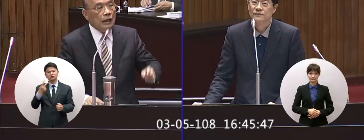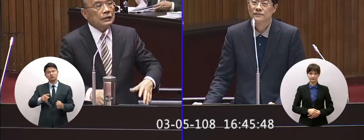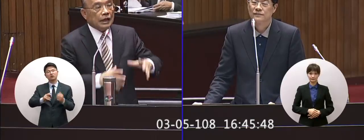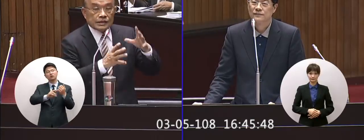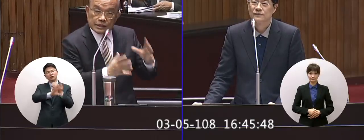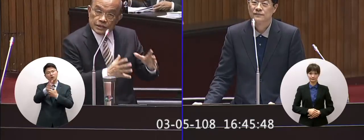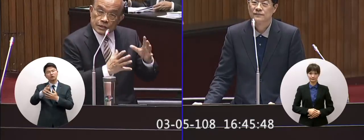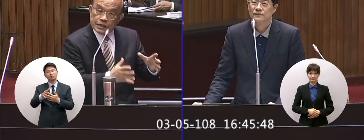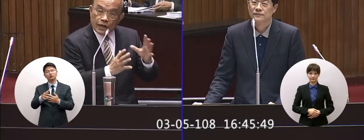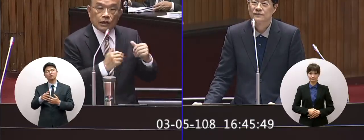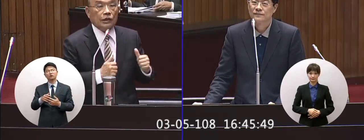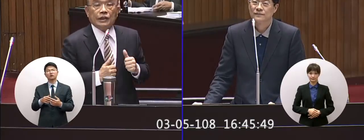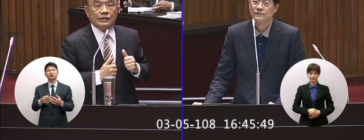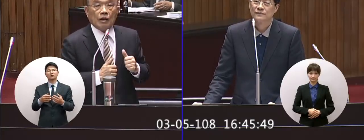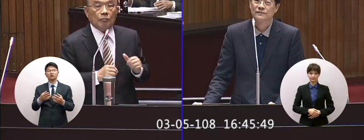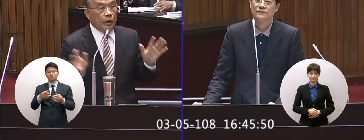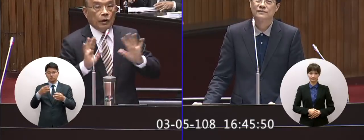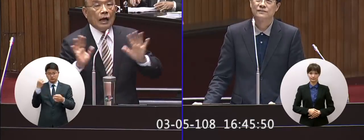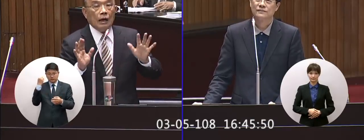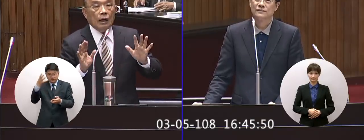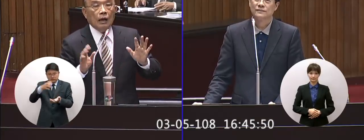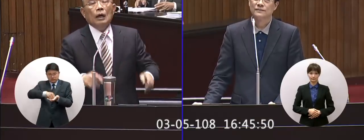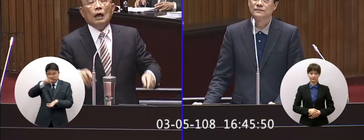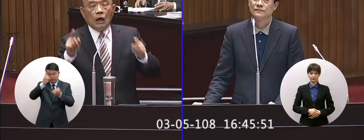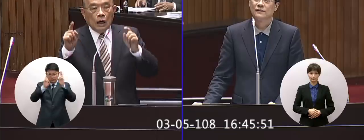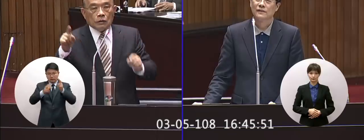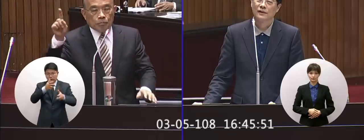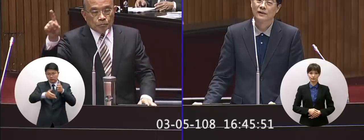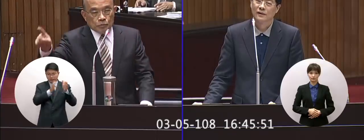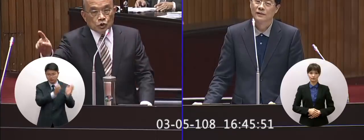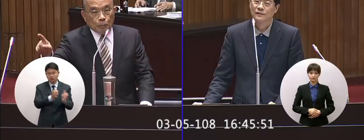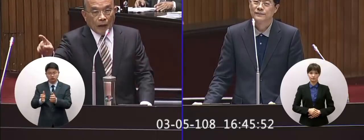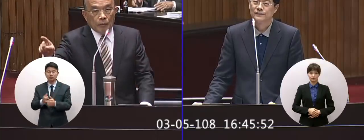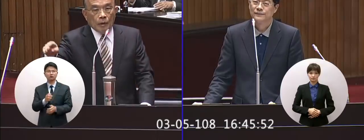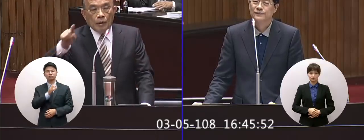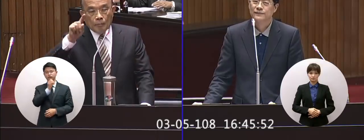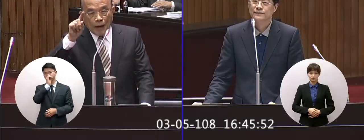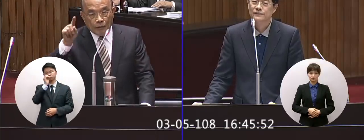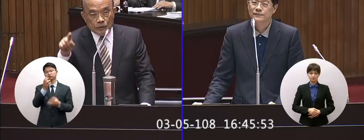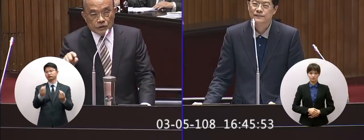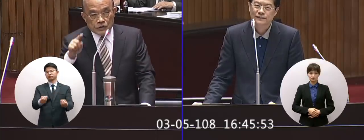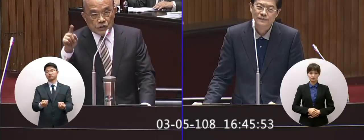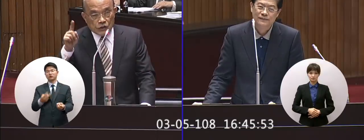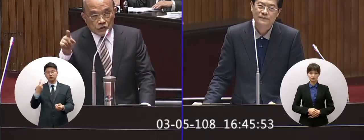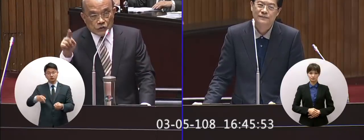个国家在新建核电厂，没有了。而日本